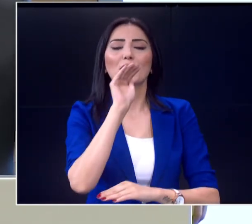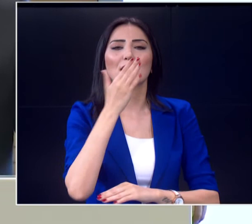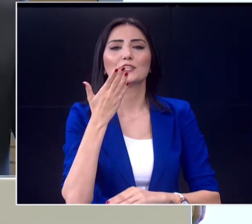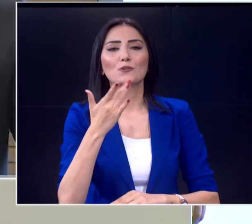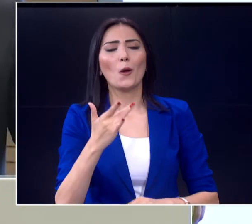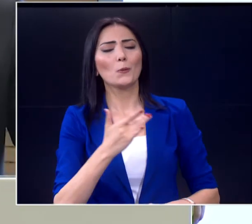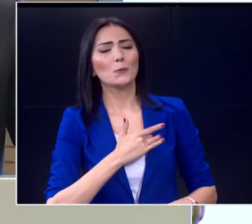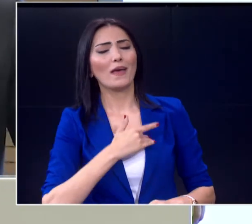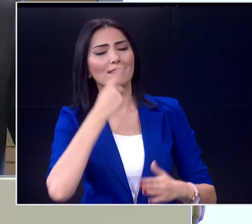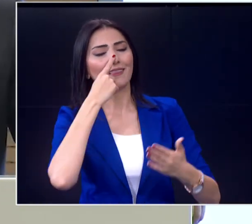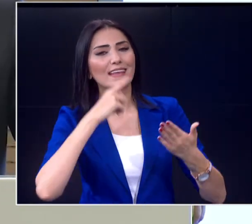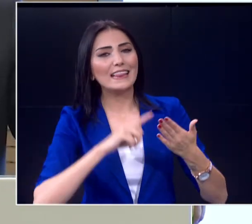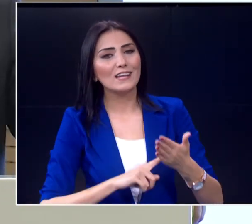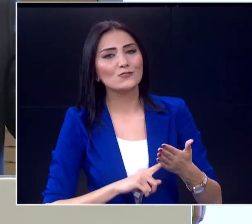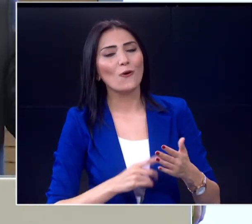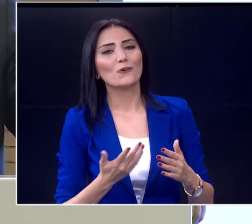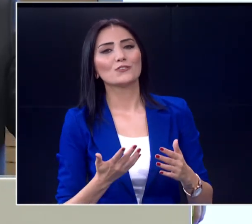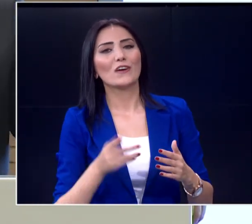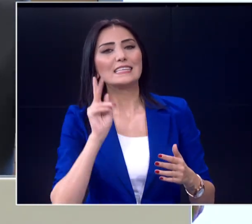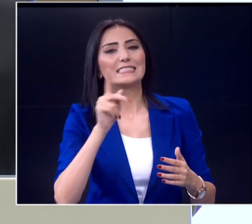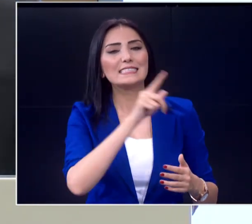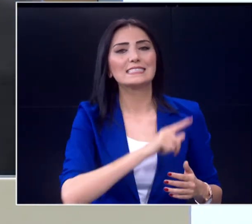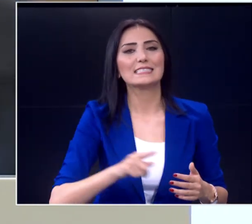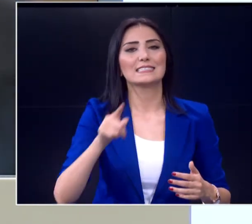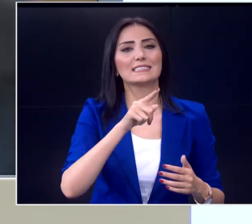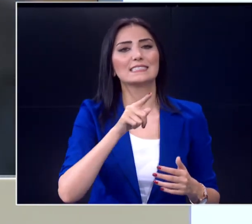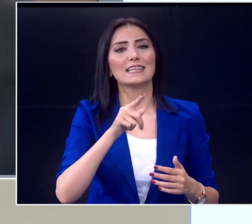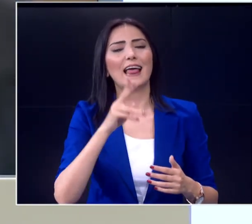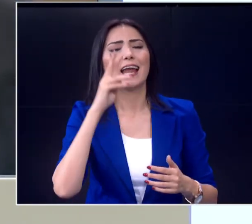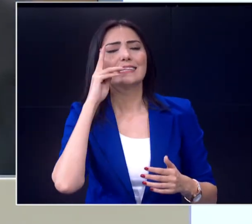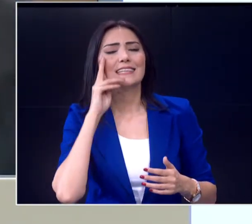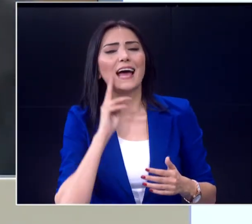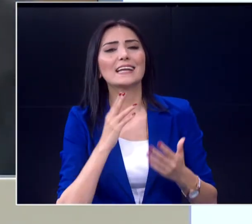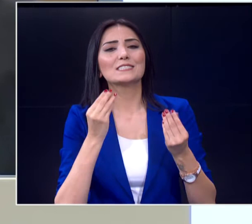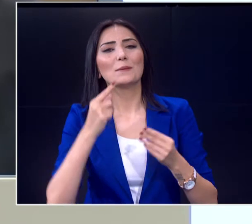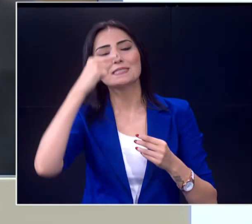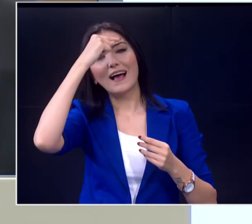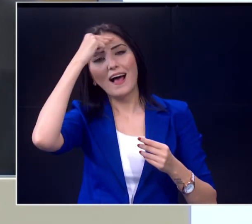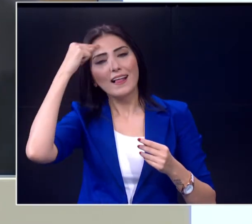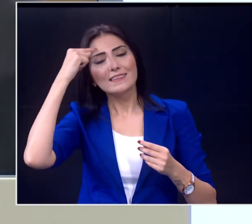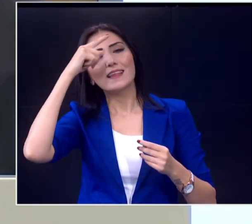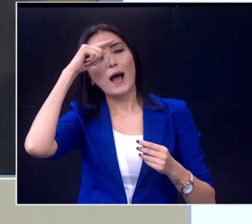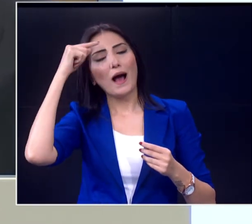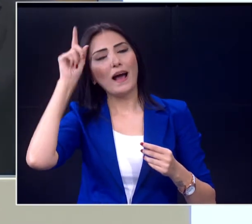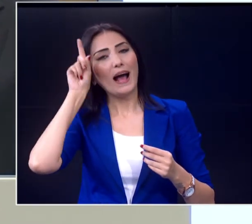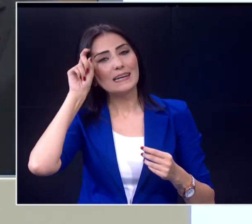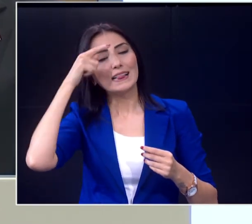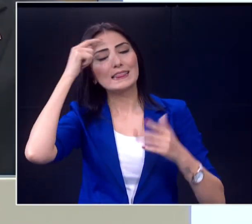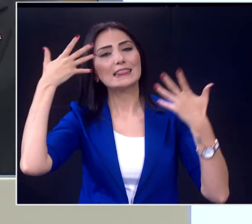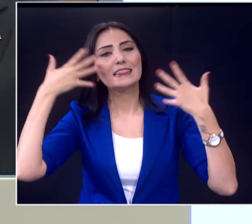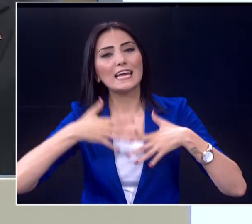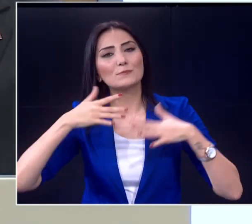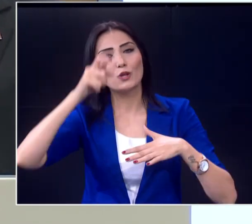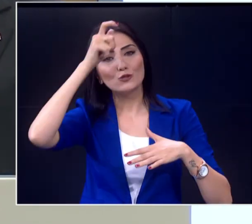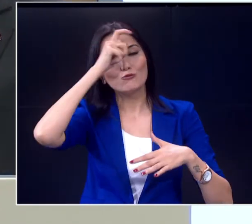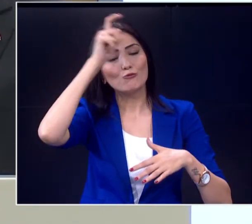yaşayacağımıza yürekten inanıyor. Sizler tertemiz alın ve akıl terinizle